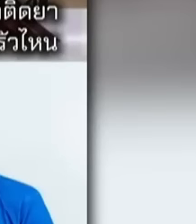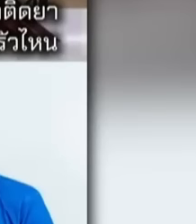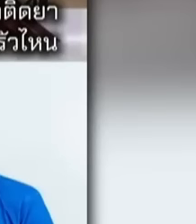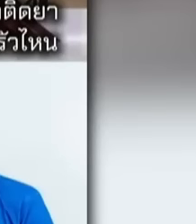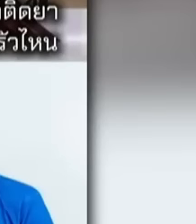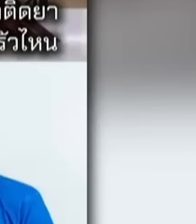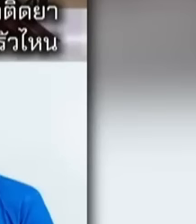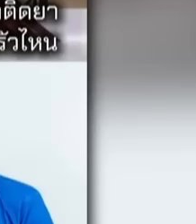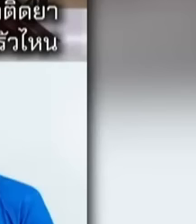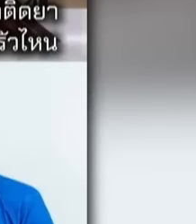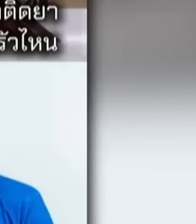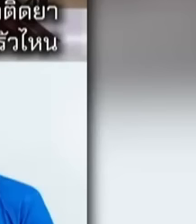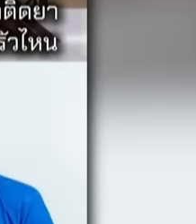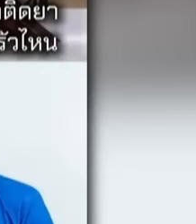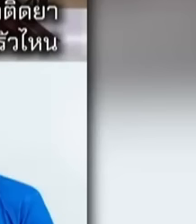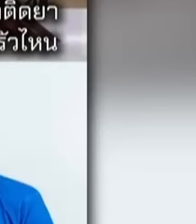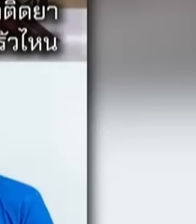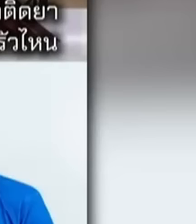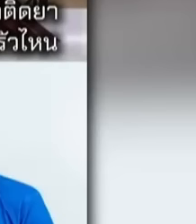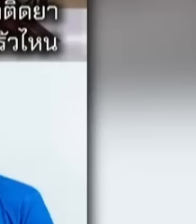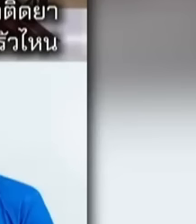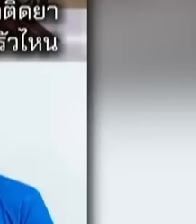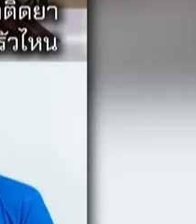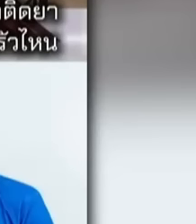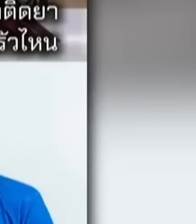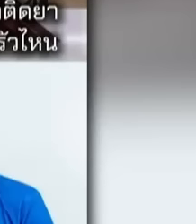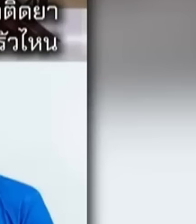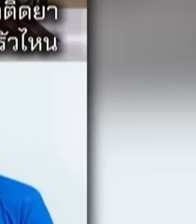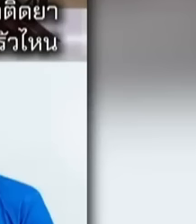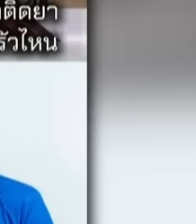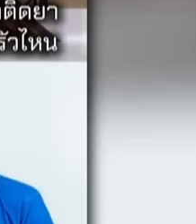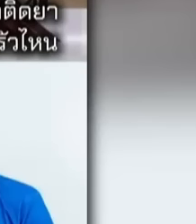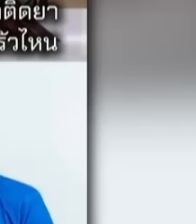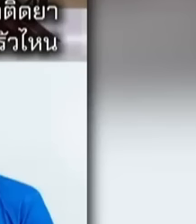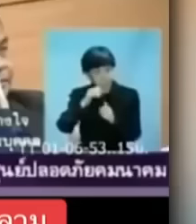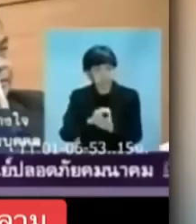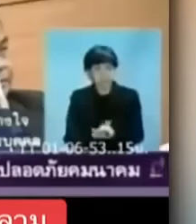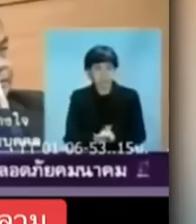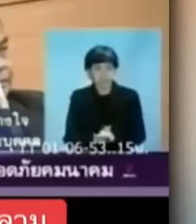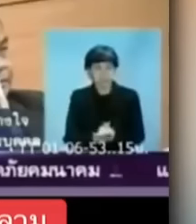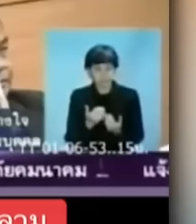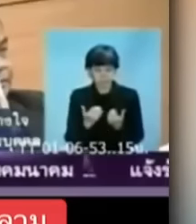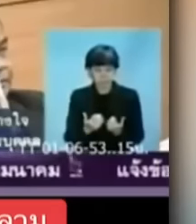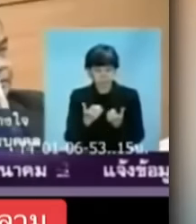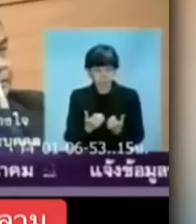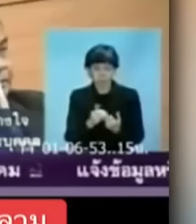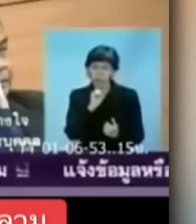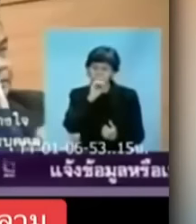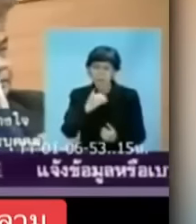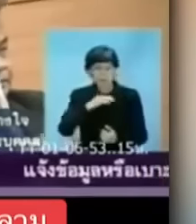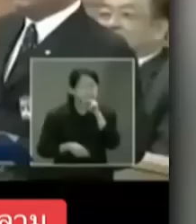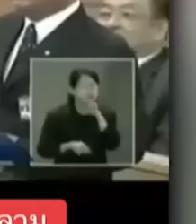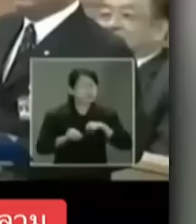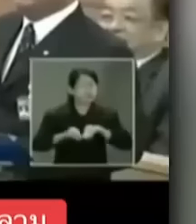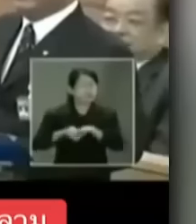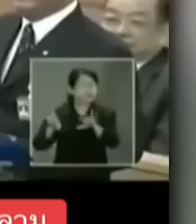อ้แต่เป็นที่ฮือฮามากนะแล้วก็ร้อยตำรวจเอกเฉลิมเนี่ยยังไม่ได้มีการออกมาแสดงท่าทีหลังจากนั้น ค่ะ